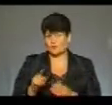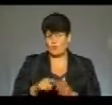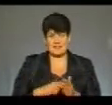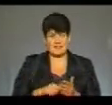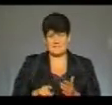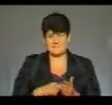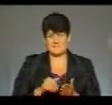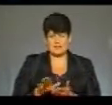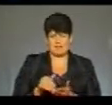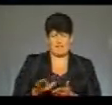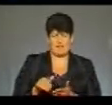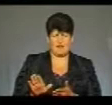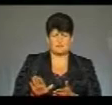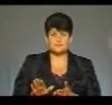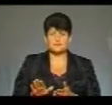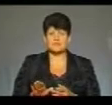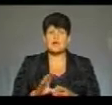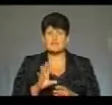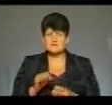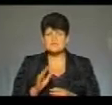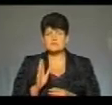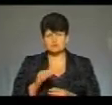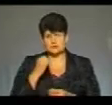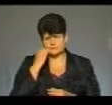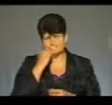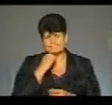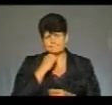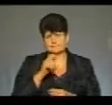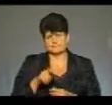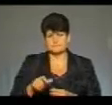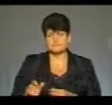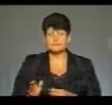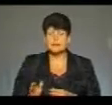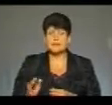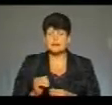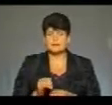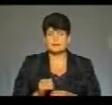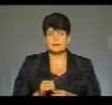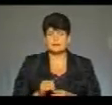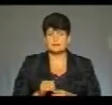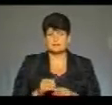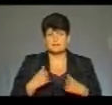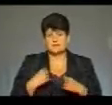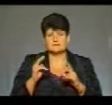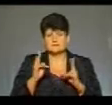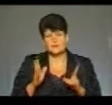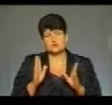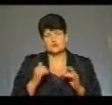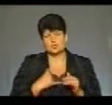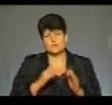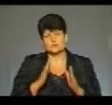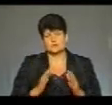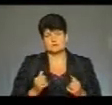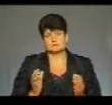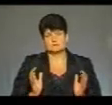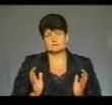вірять, відмовляють нас. Всі ми колись будемо старшими літніми людьми, і невже ми впевнені, що в нас буде безпечна старість.